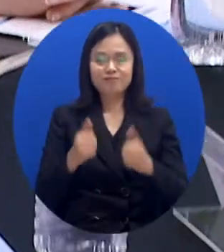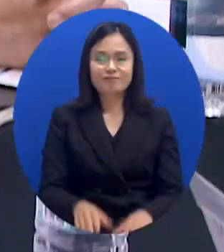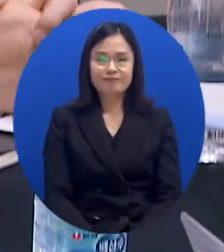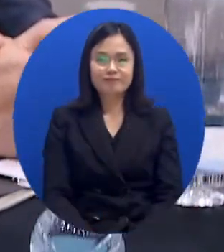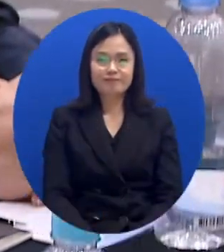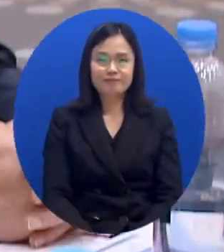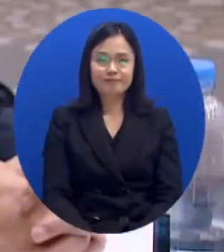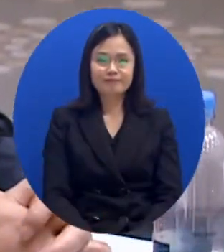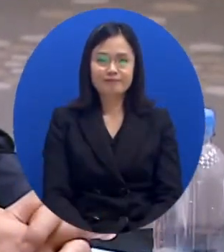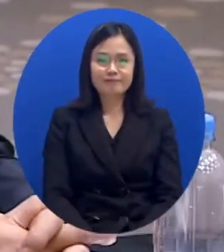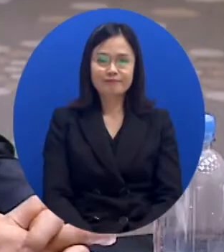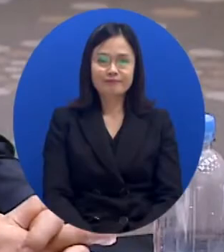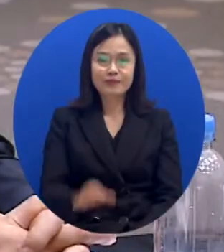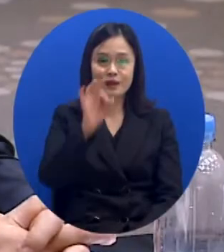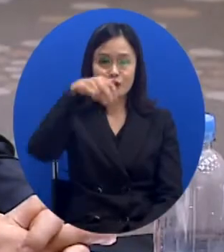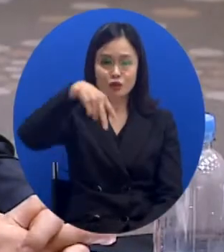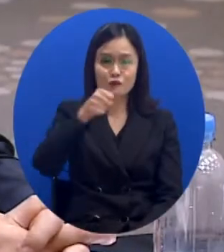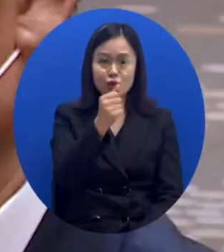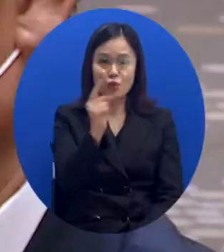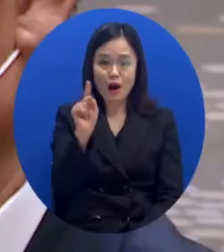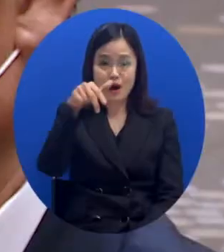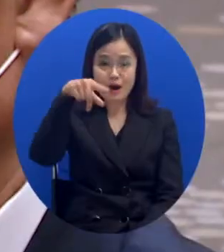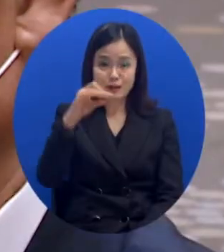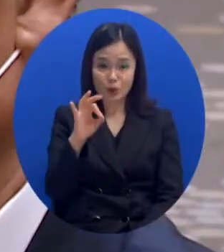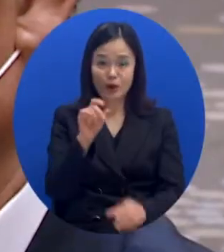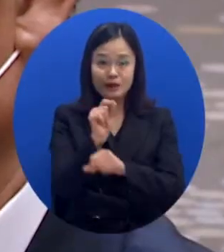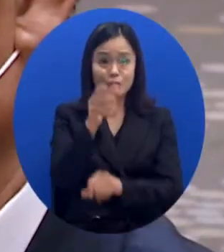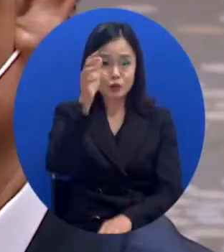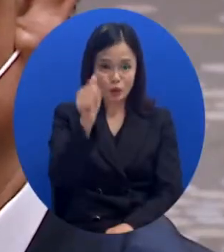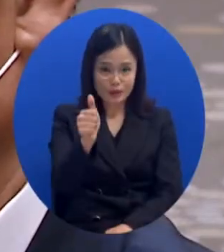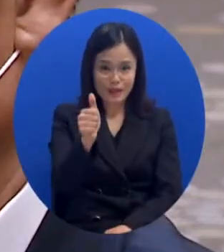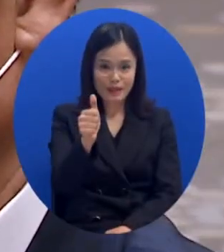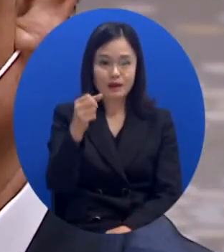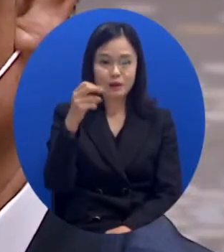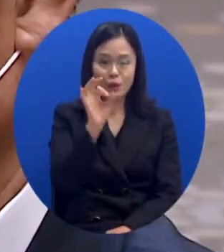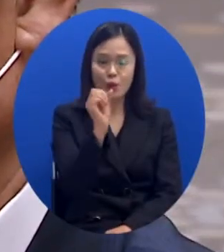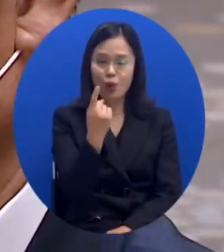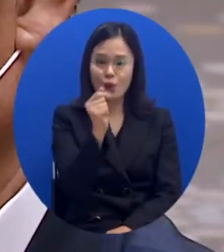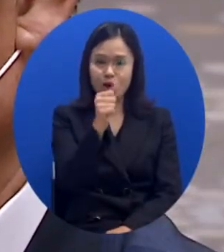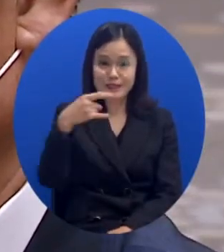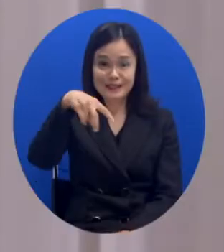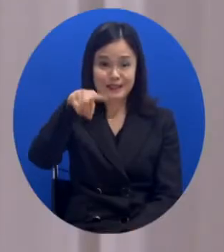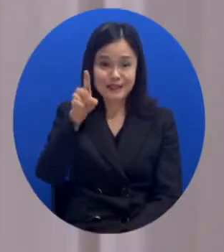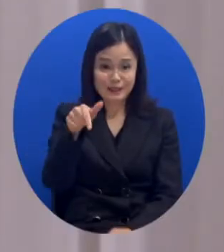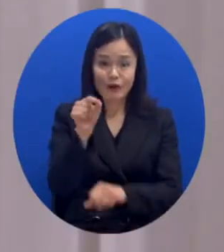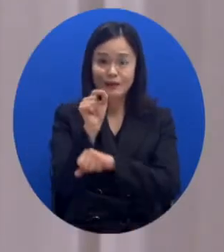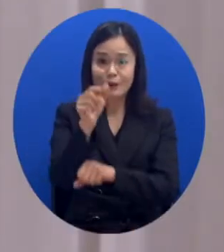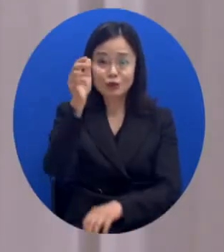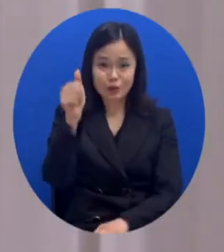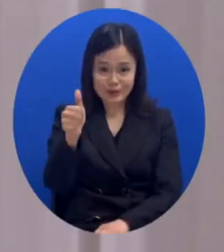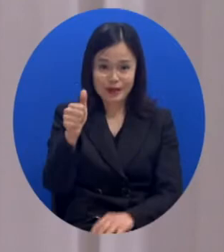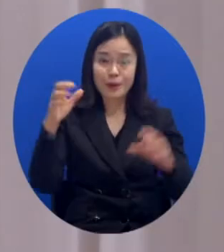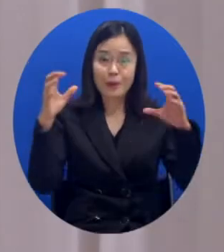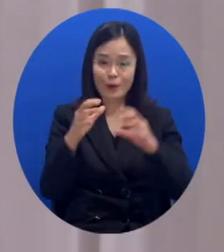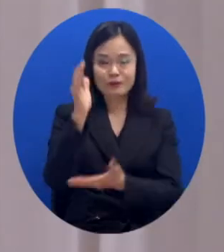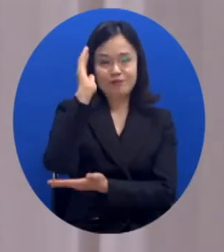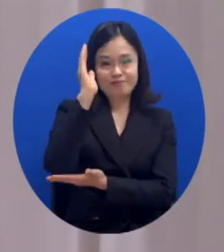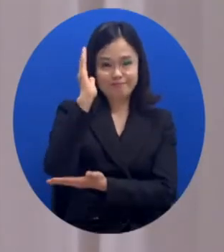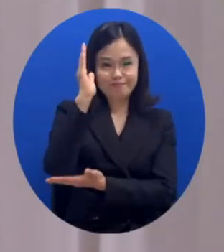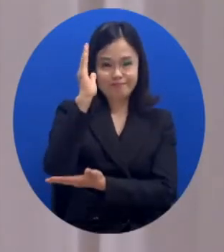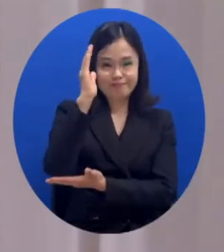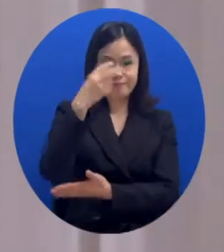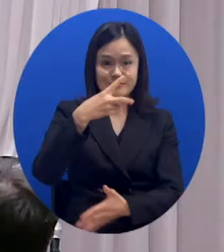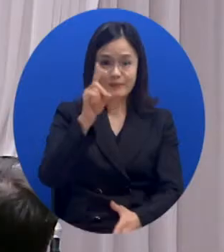강의 총 유화 종 사무총장과 춘천시 기독교 나 페오 이석 회장의 사회로 진행된 기도 소에서 당 증